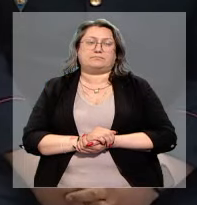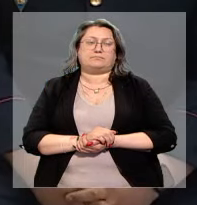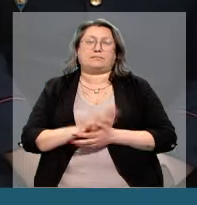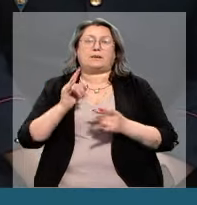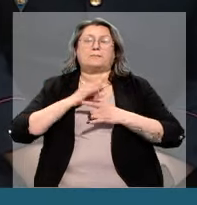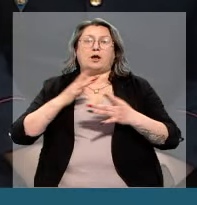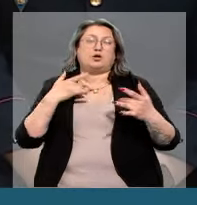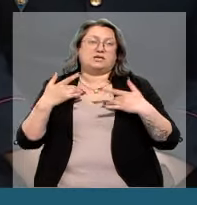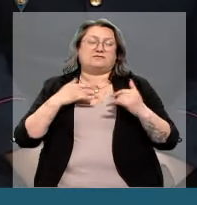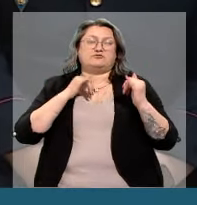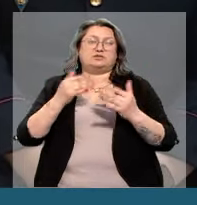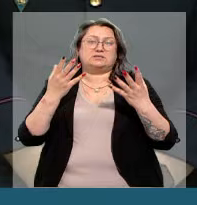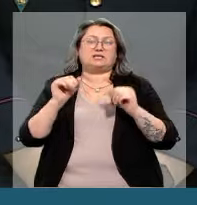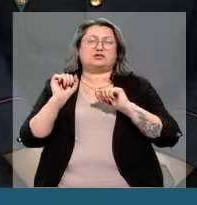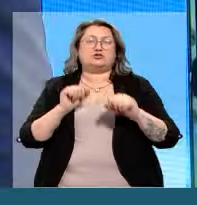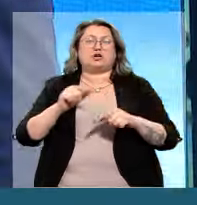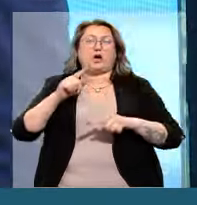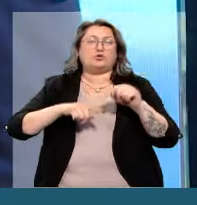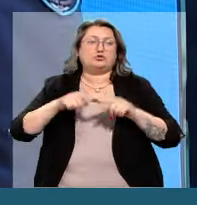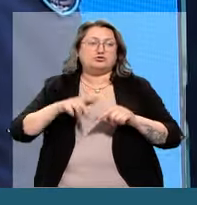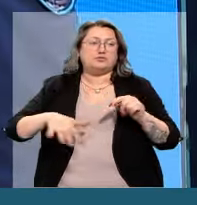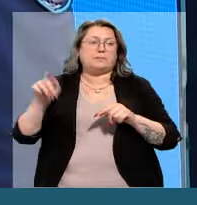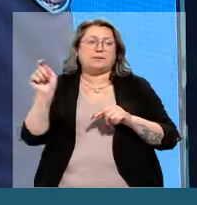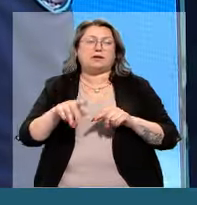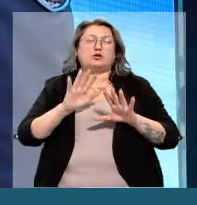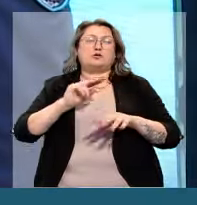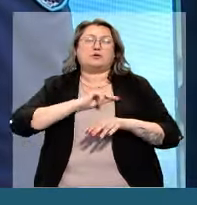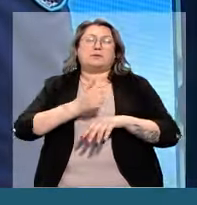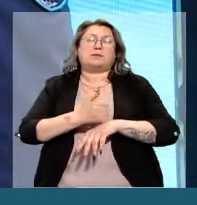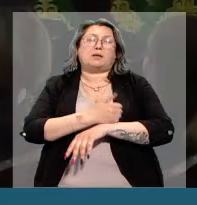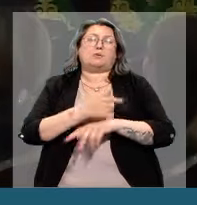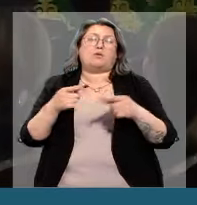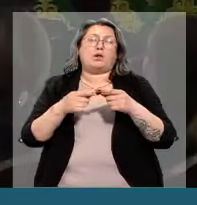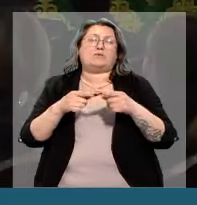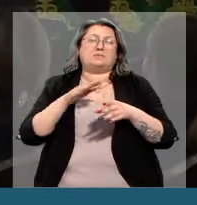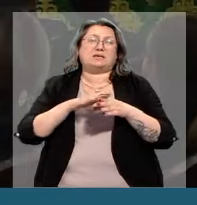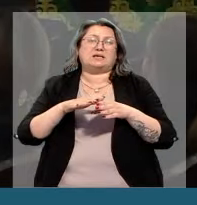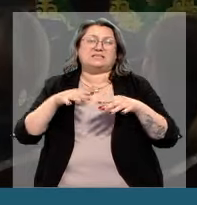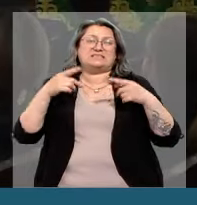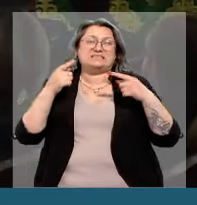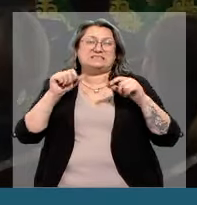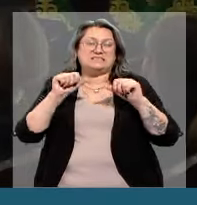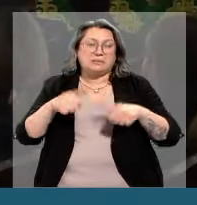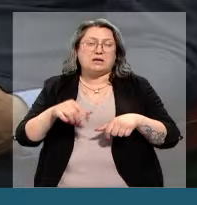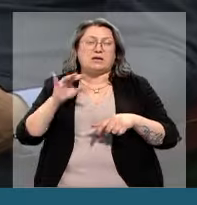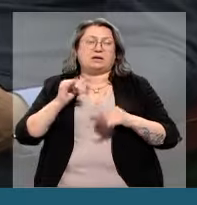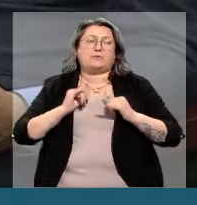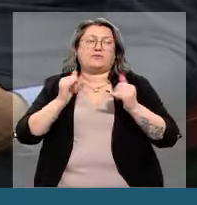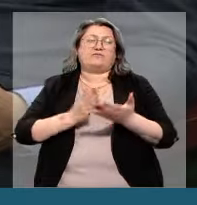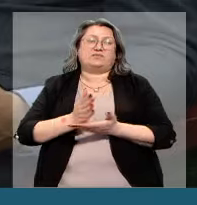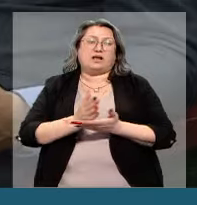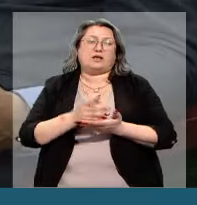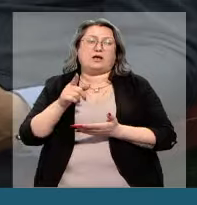На праздничный концерт в честь Дня защитников Отечества прибыли не только сотрудники Департамента уголовно-исполнительной системы, но и почетные